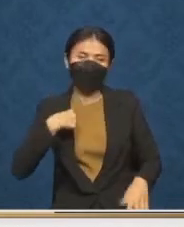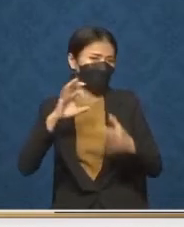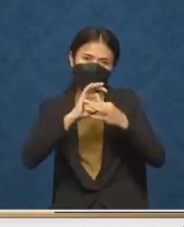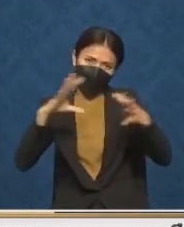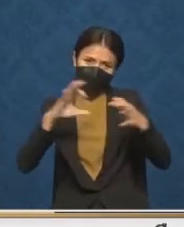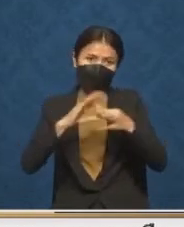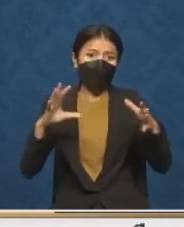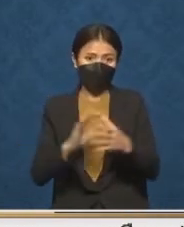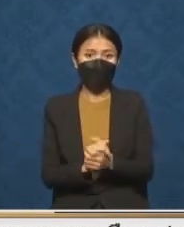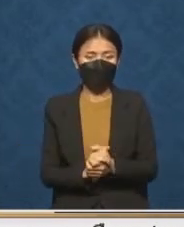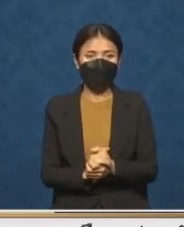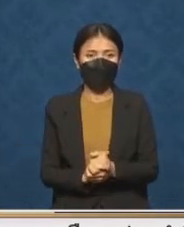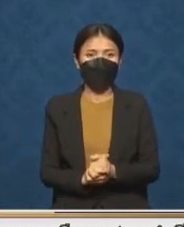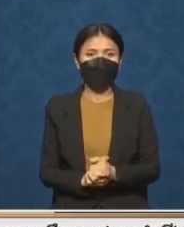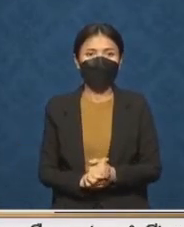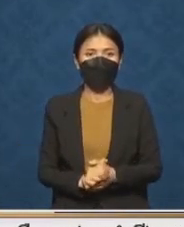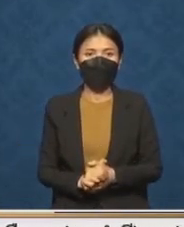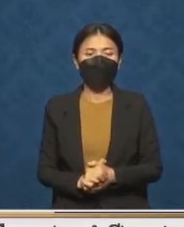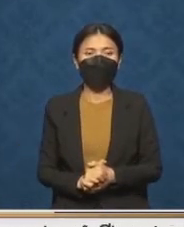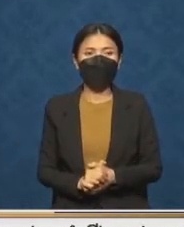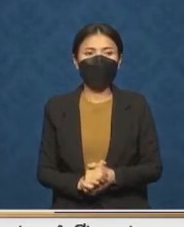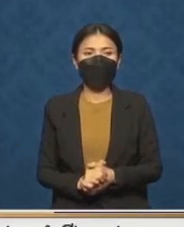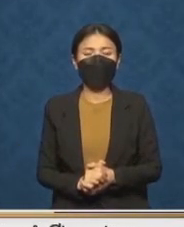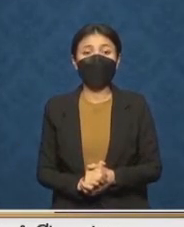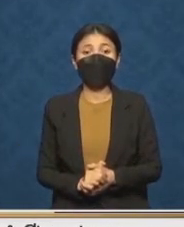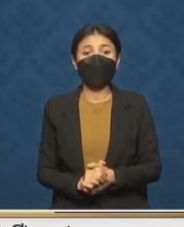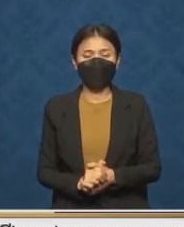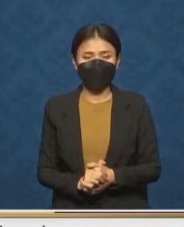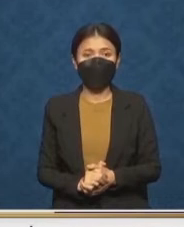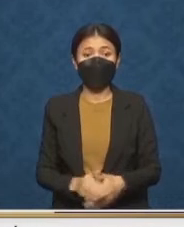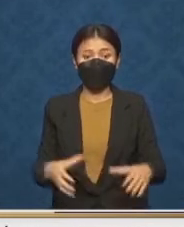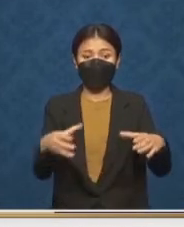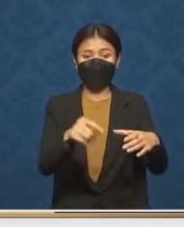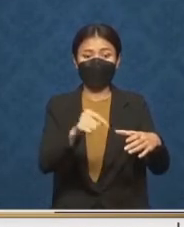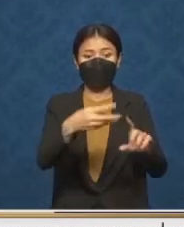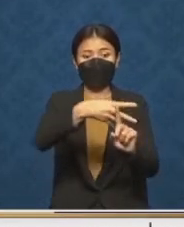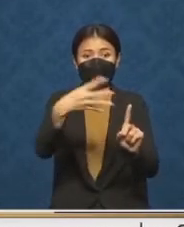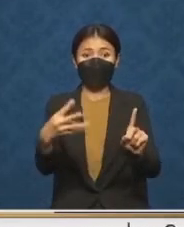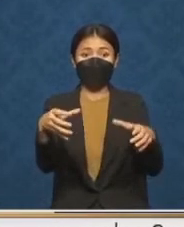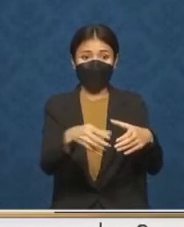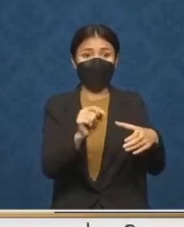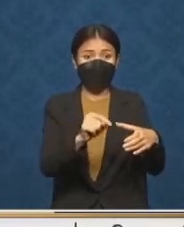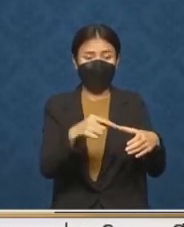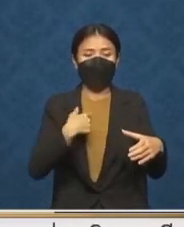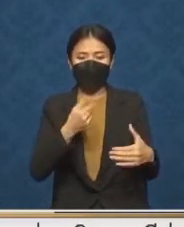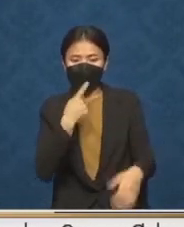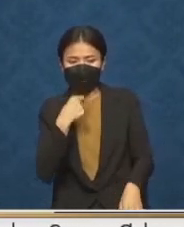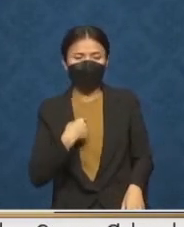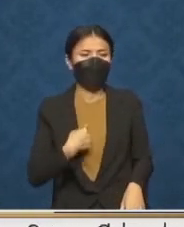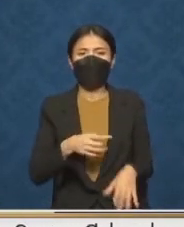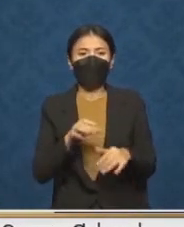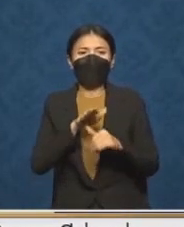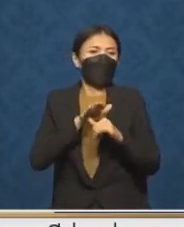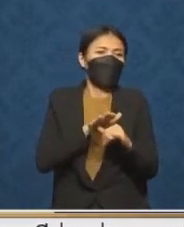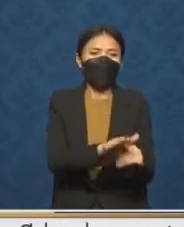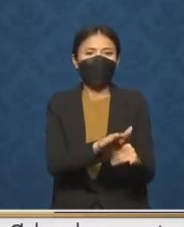ตลอดระยะเวลาที่ผ่านมากลุ่มคนที่มีความหลากหลายทางเพศถูกแบ่งแยกกีดกันและลิดรอนสิทธิ